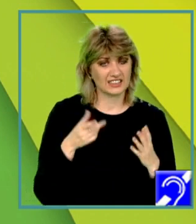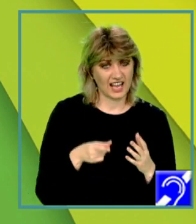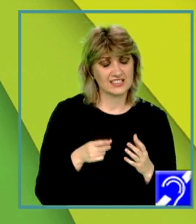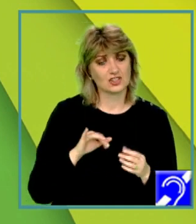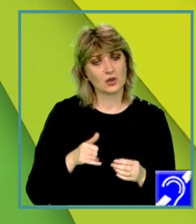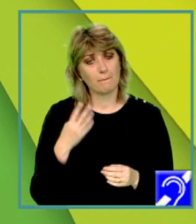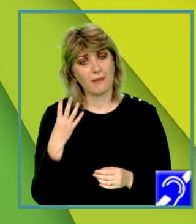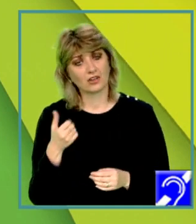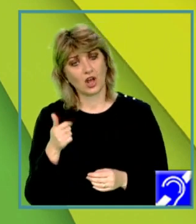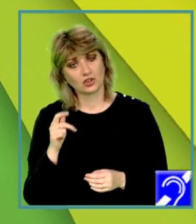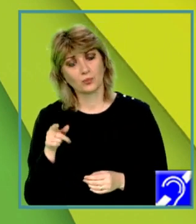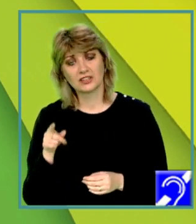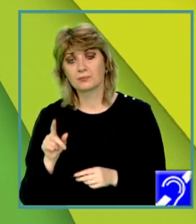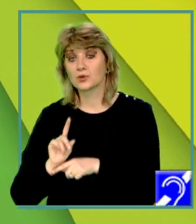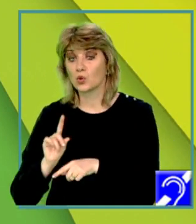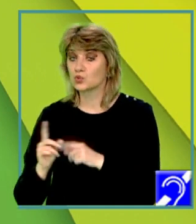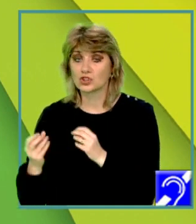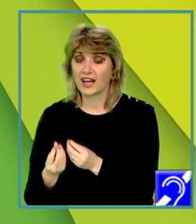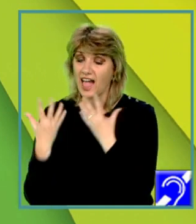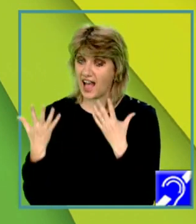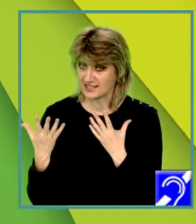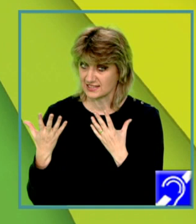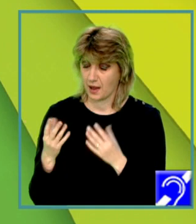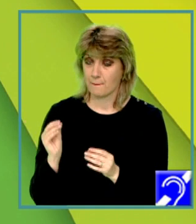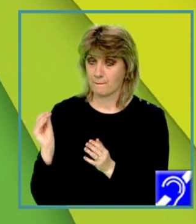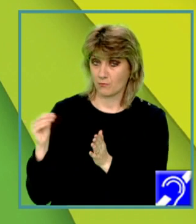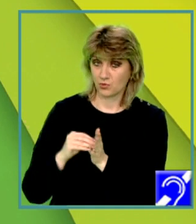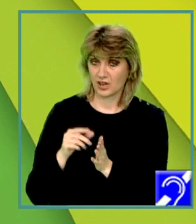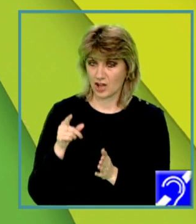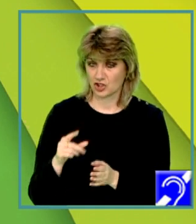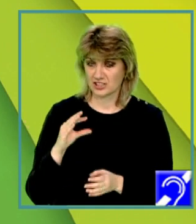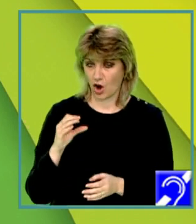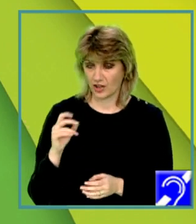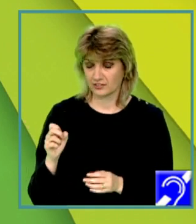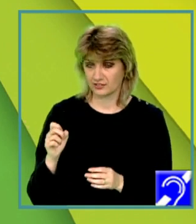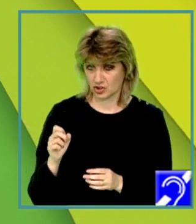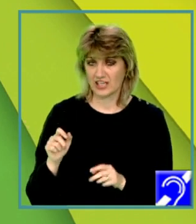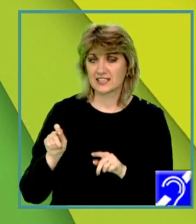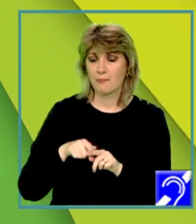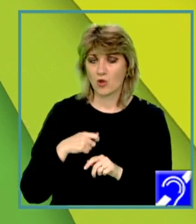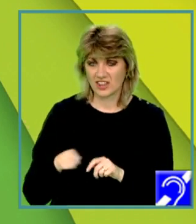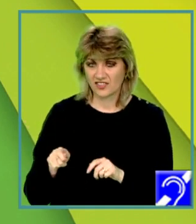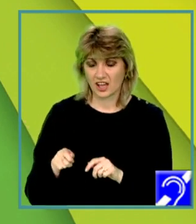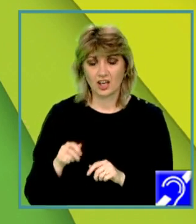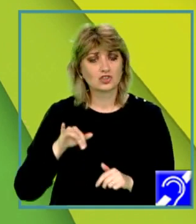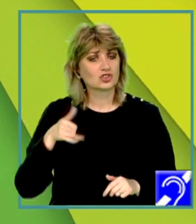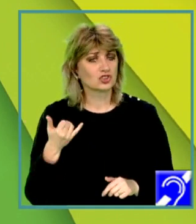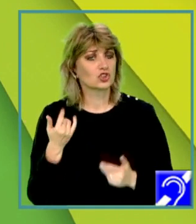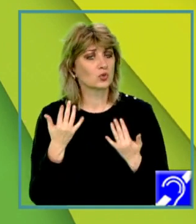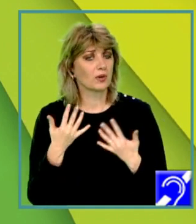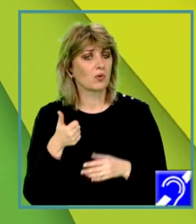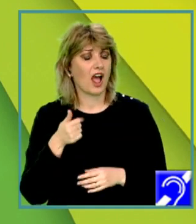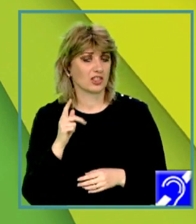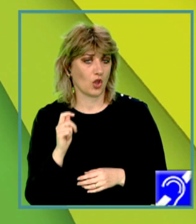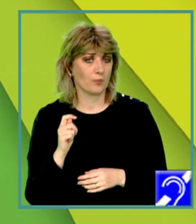sunt produși de reacție prin punerea acestui coeficient se modifică și numărul